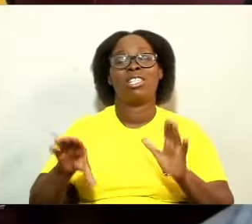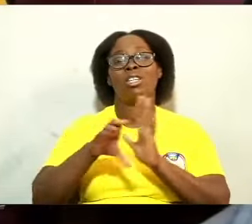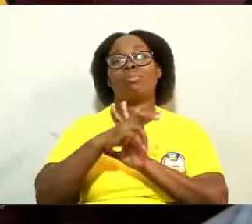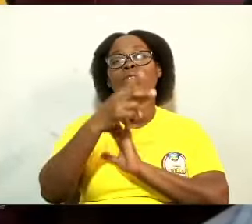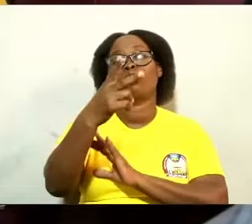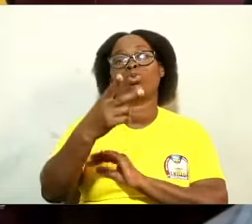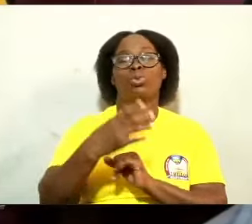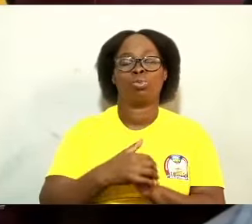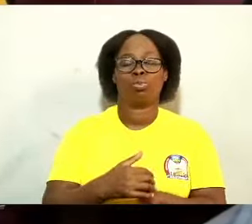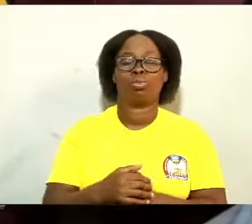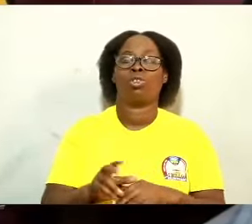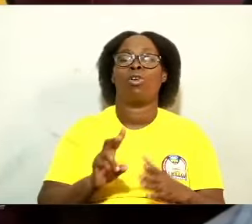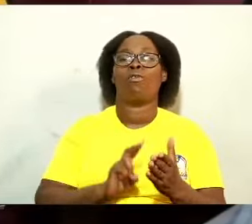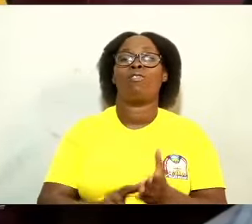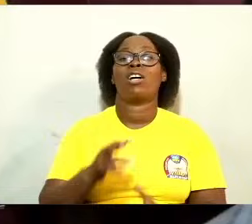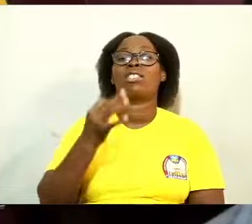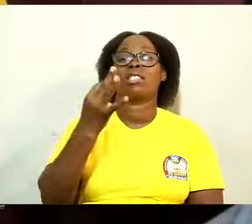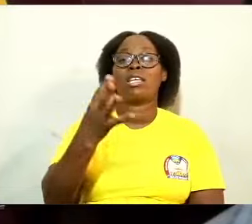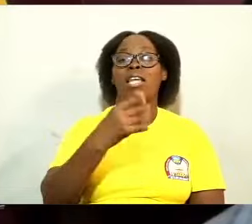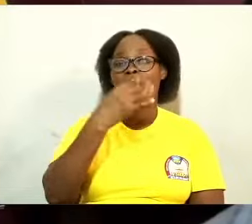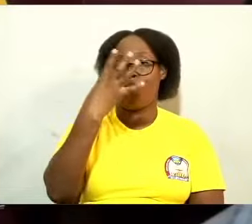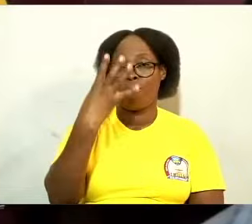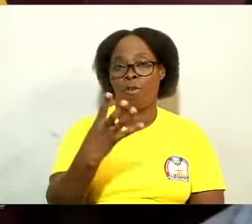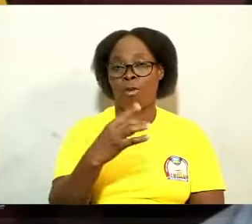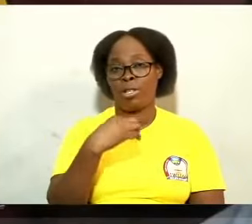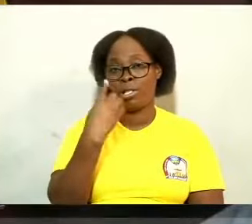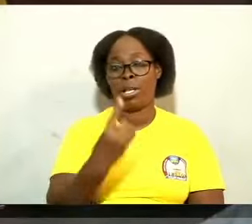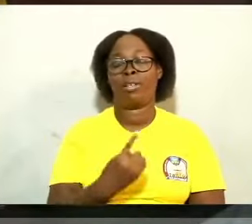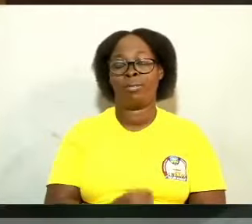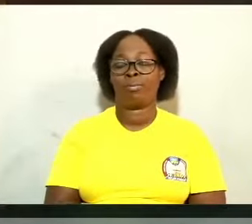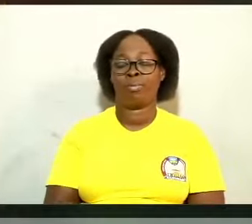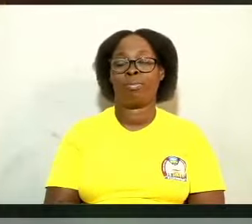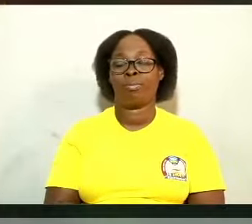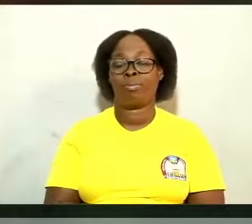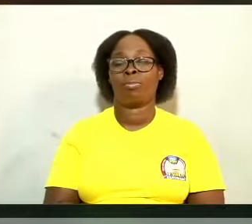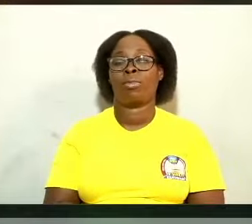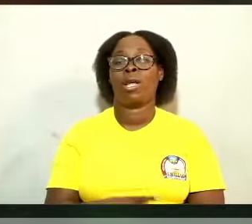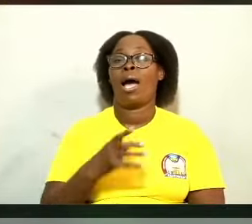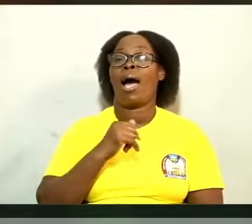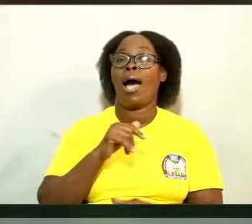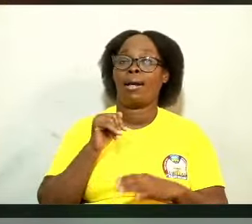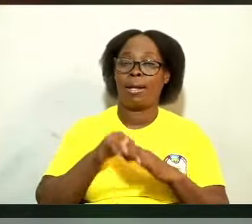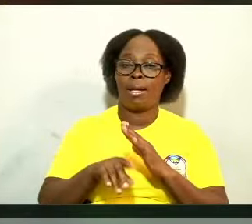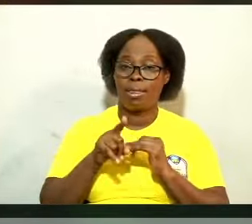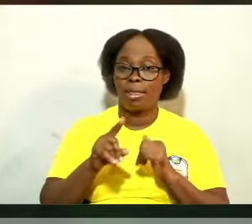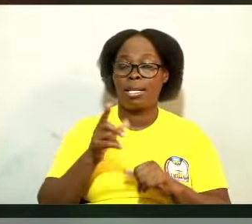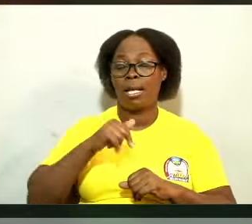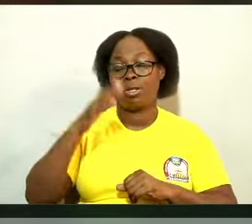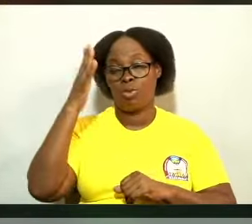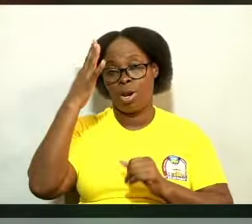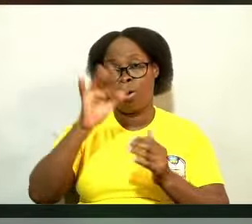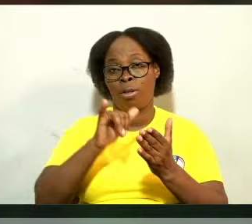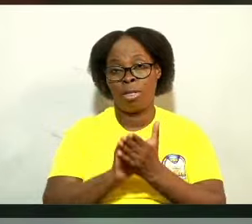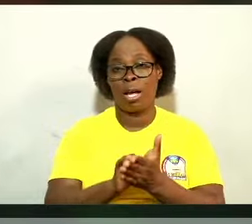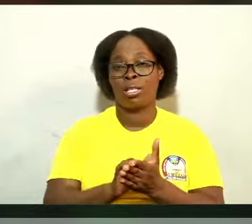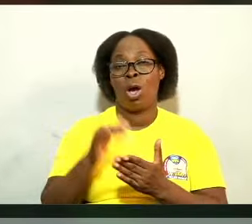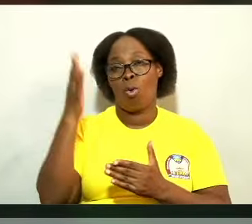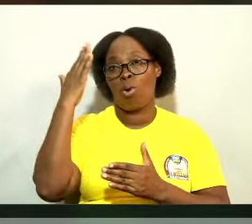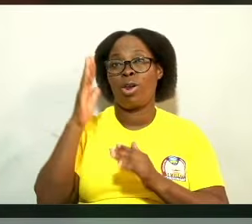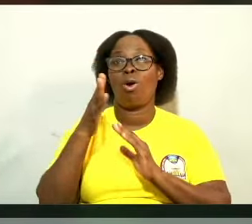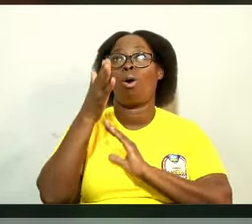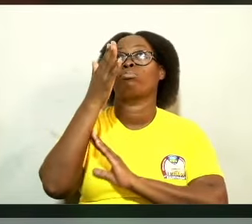pili fungu la 3 na 4 inasema, na katika hili twajua ya kuwa tumemjua